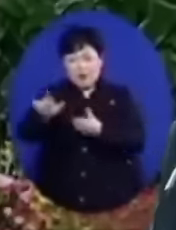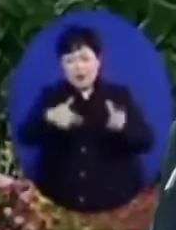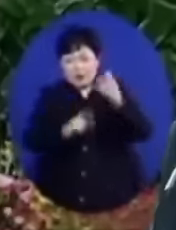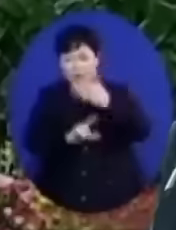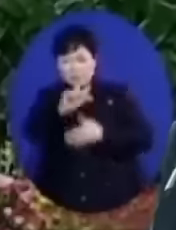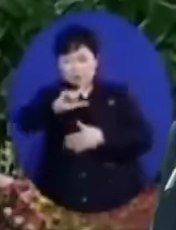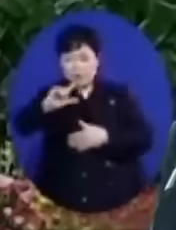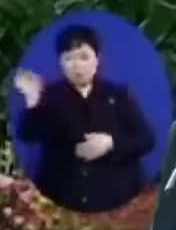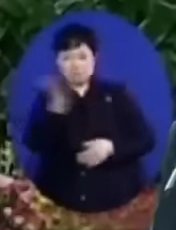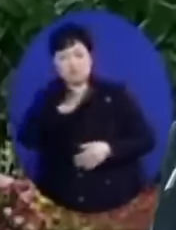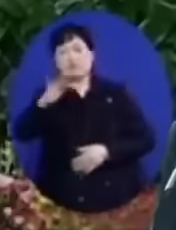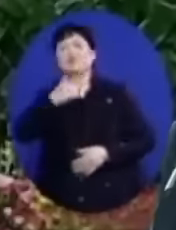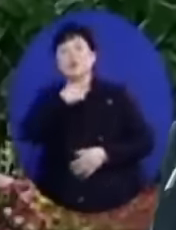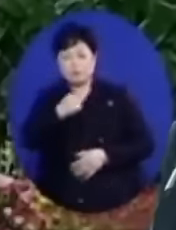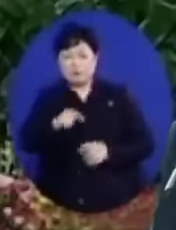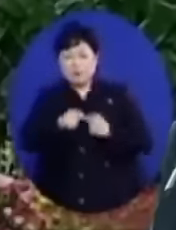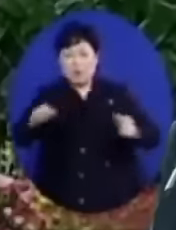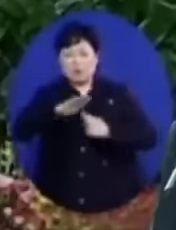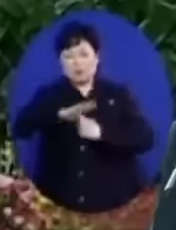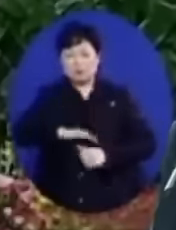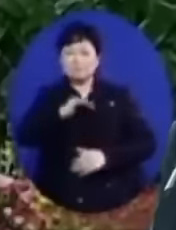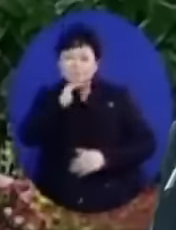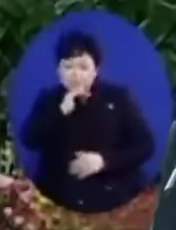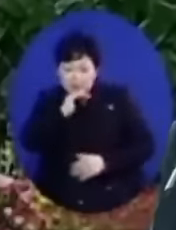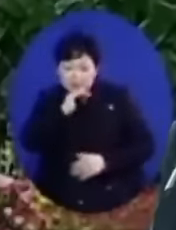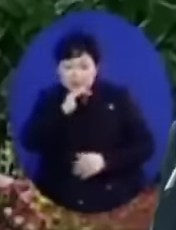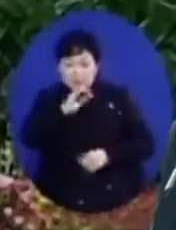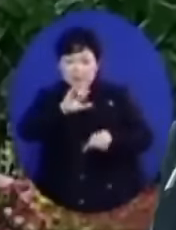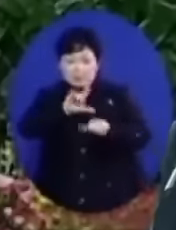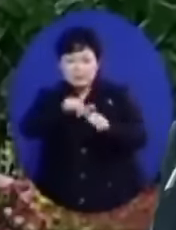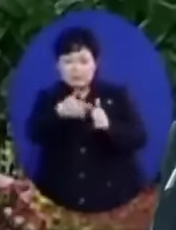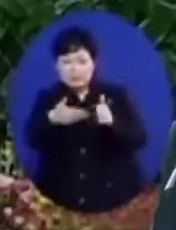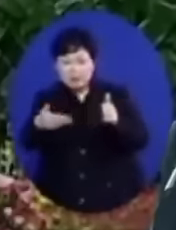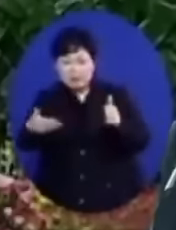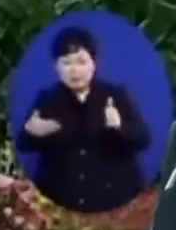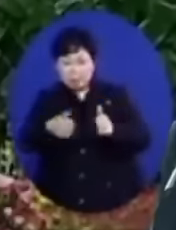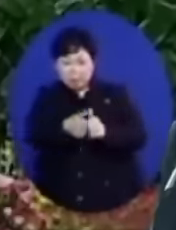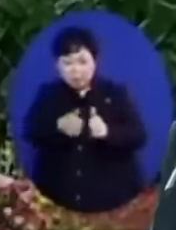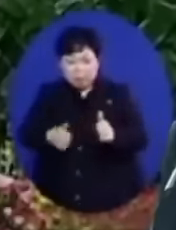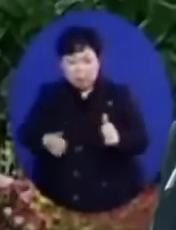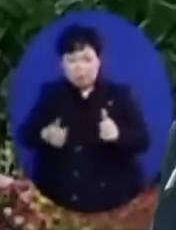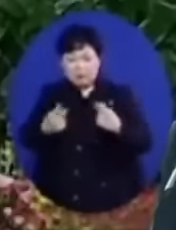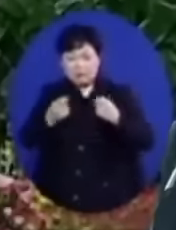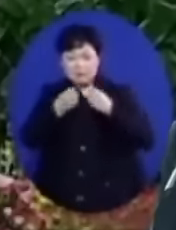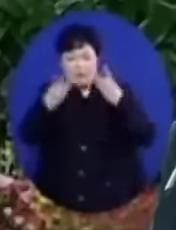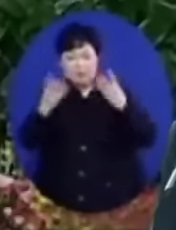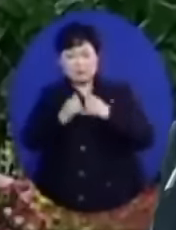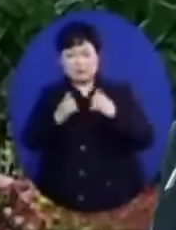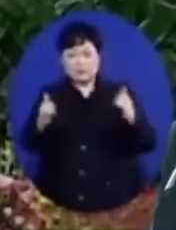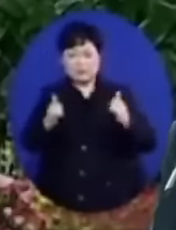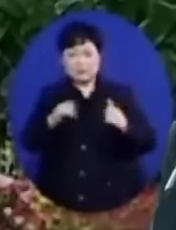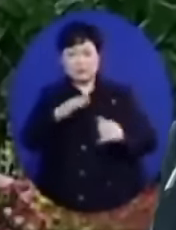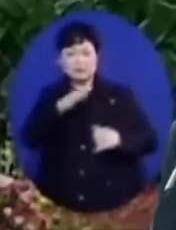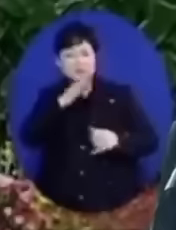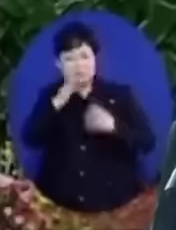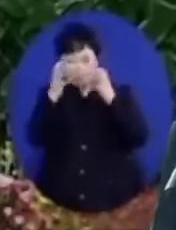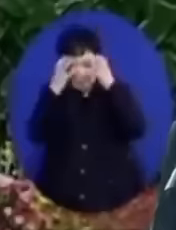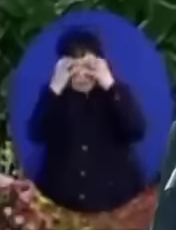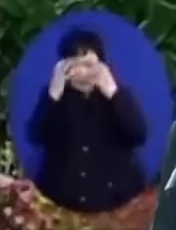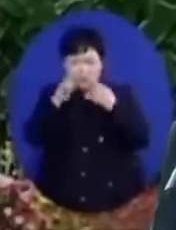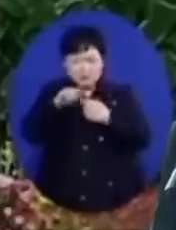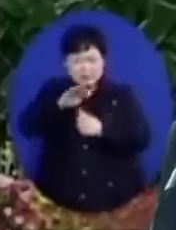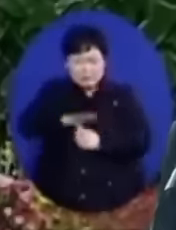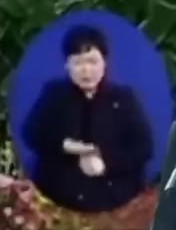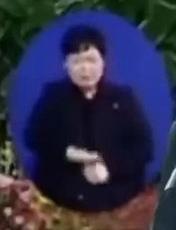되기를 원합니다. 오래 참고 기다린다는 것은 시대에 뒤진 것이 되어 현대인들은 도무지 고난을 참고